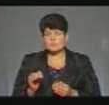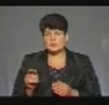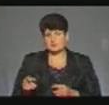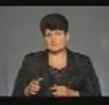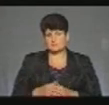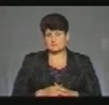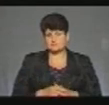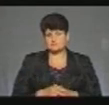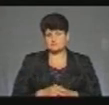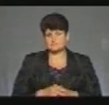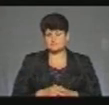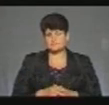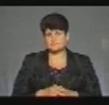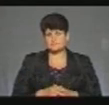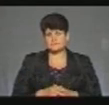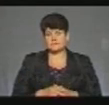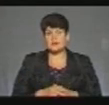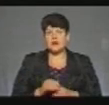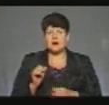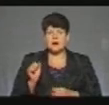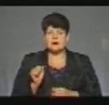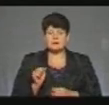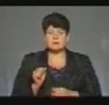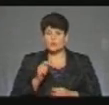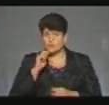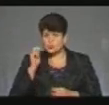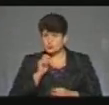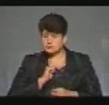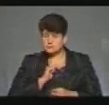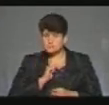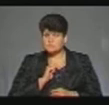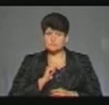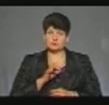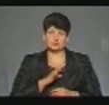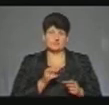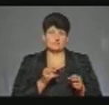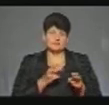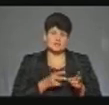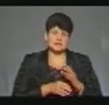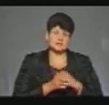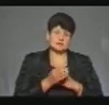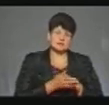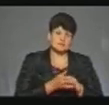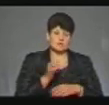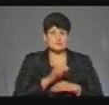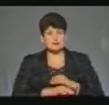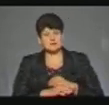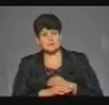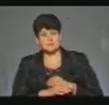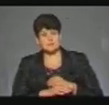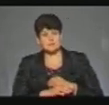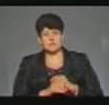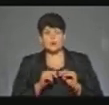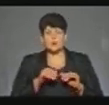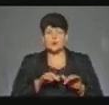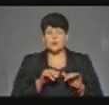меншості перед війною, власне, передвоєнний період. Українці, як такі, були виселені або на схід, або на захід. Рух УПА